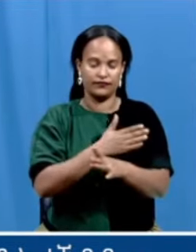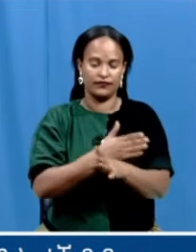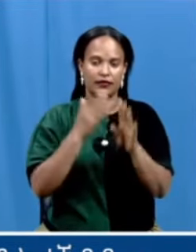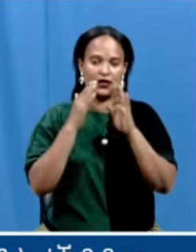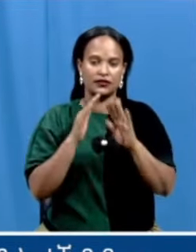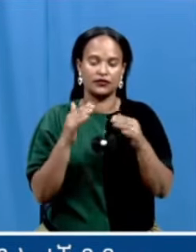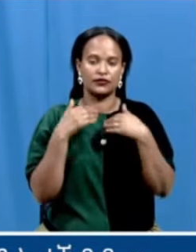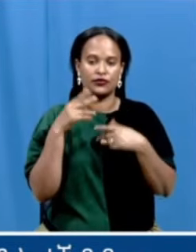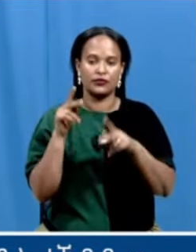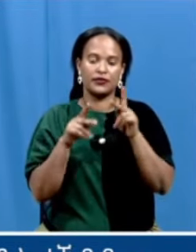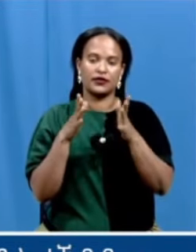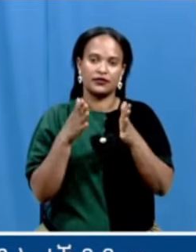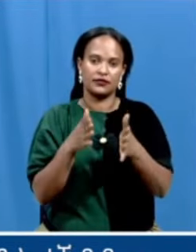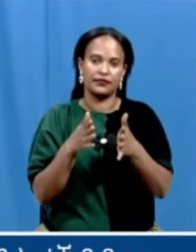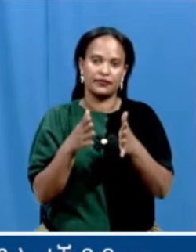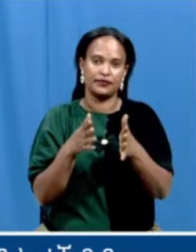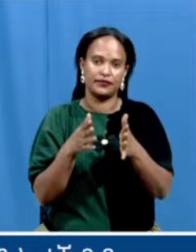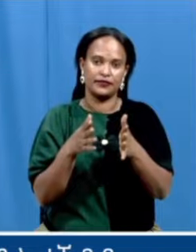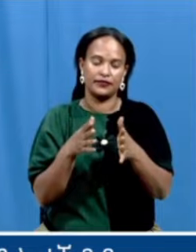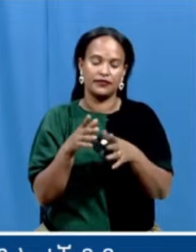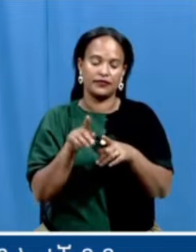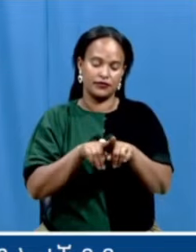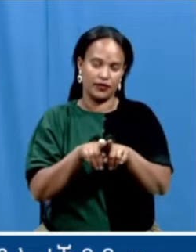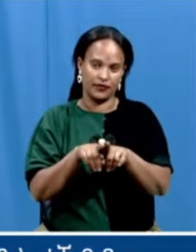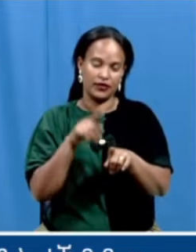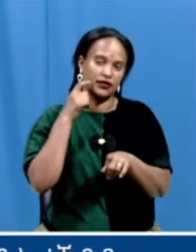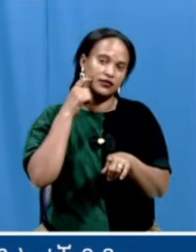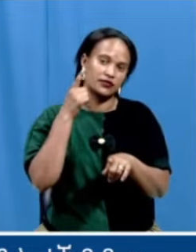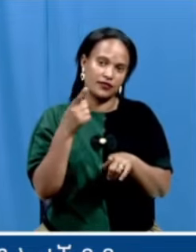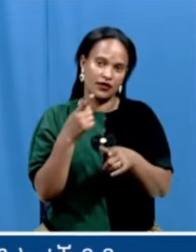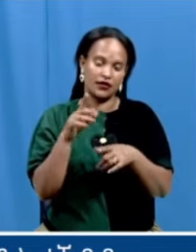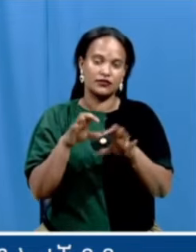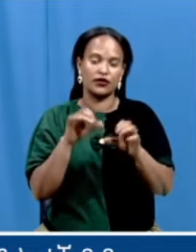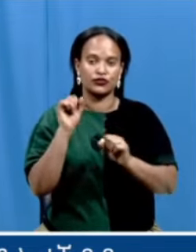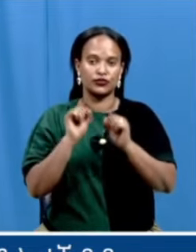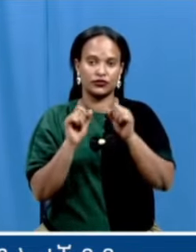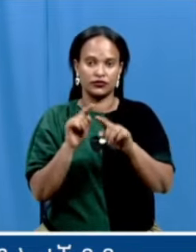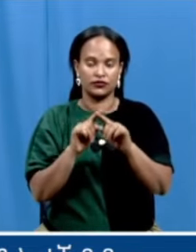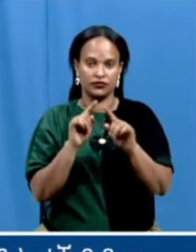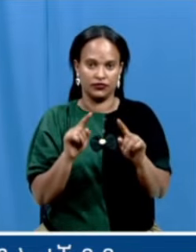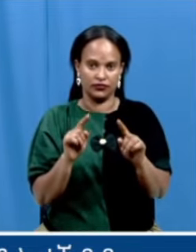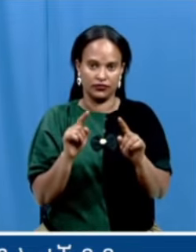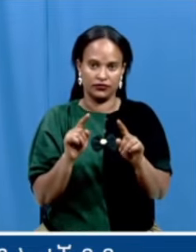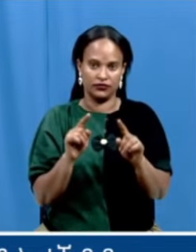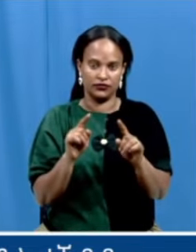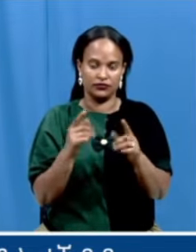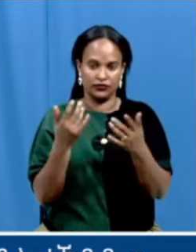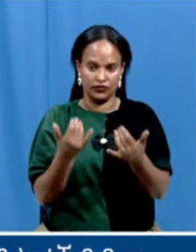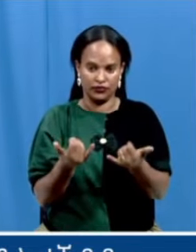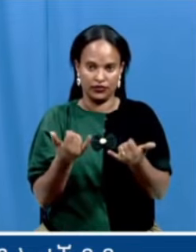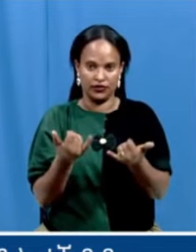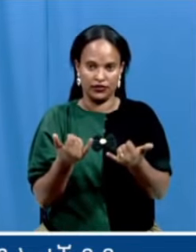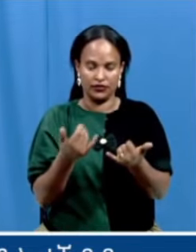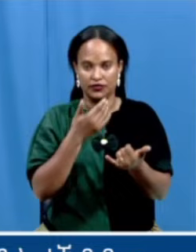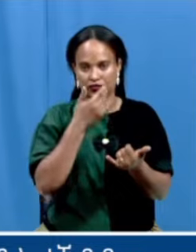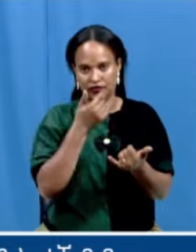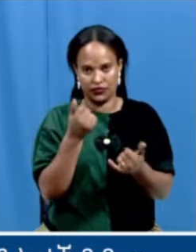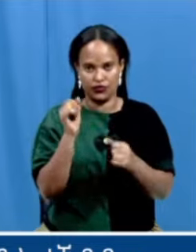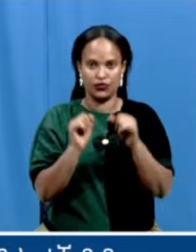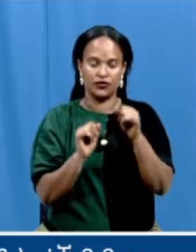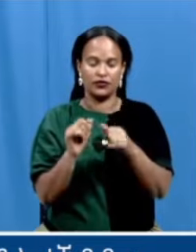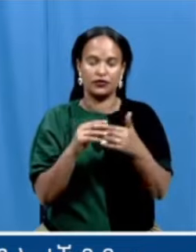ዘሎ ሕብረተሰብ ተናቢብና ንፅባሕ ናይ ዝካየድ ውድድር ግን ካብ ናይ ሎም መዓንቲ ዝሓሸ